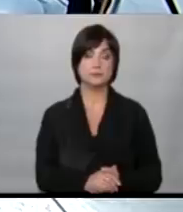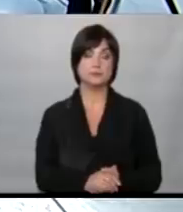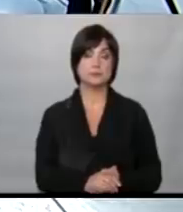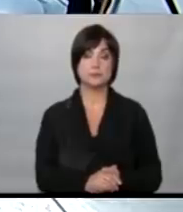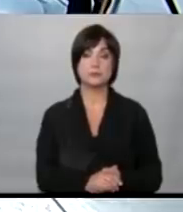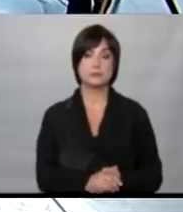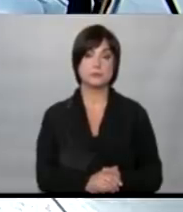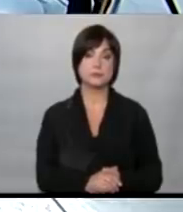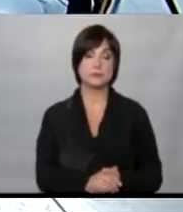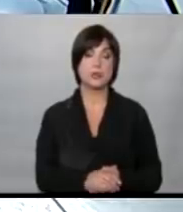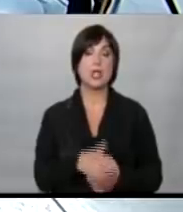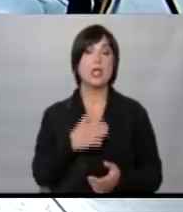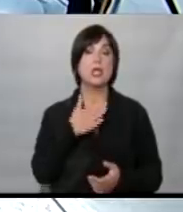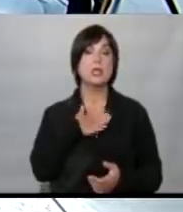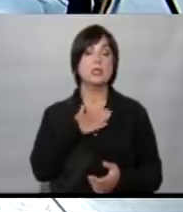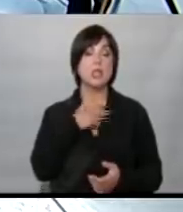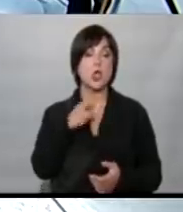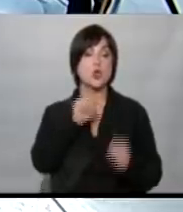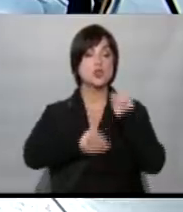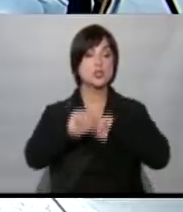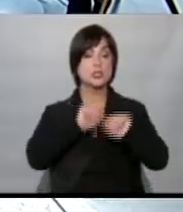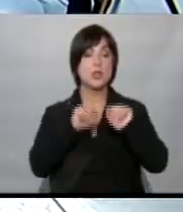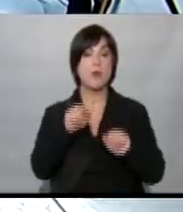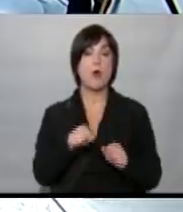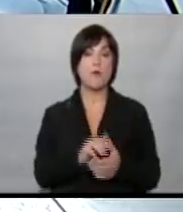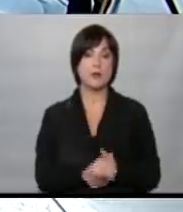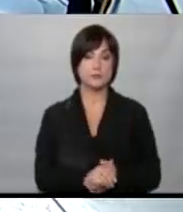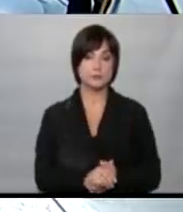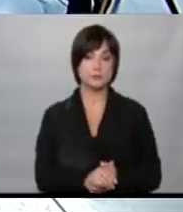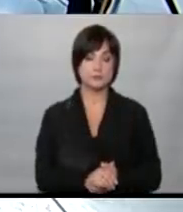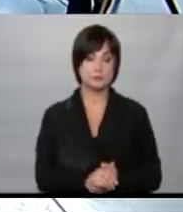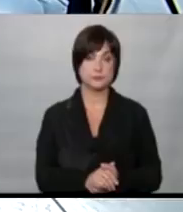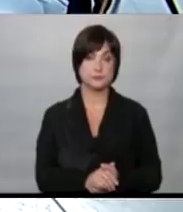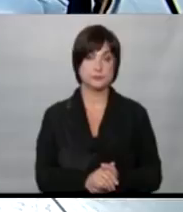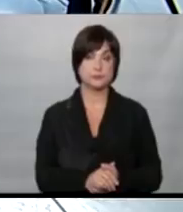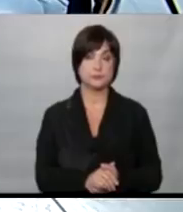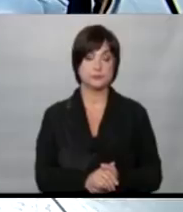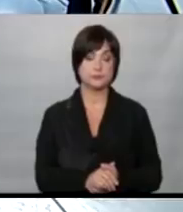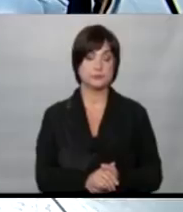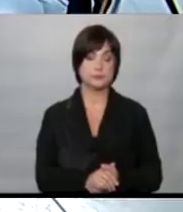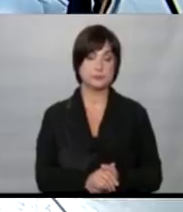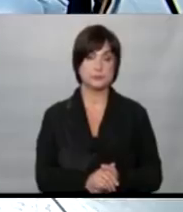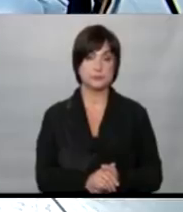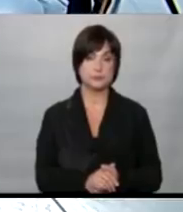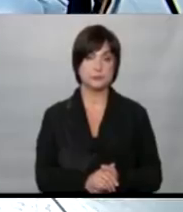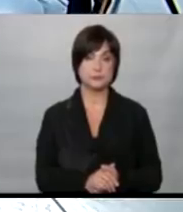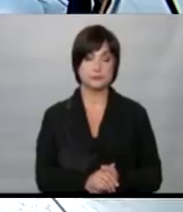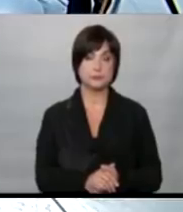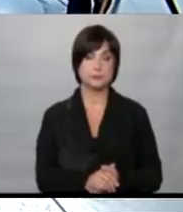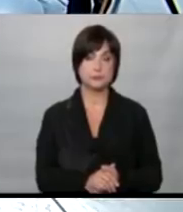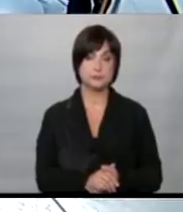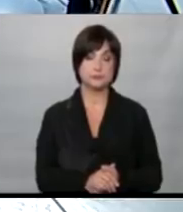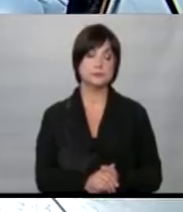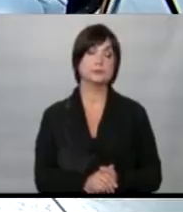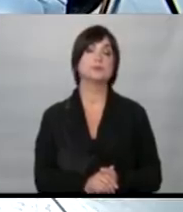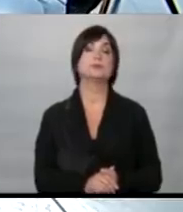Па добро, ние го штитиме тоа. Ама на кој начин? Системот не функционира моментално. И како со Војко да треба да се смени? Како